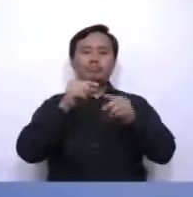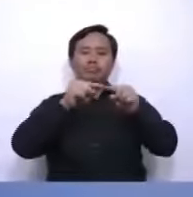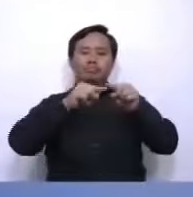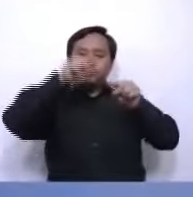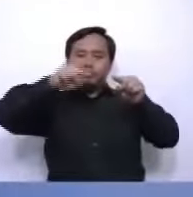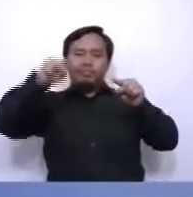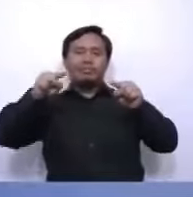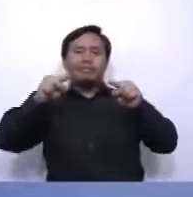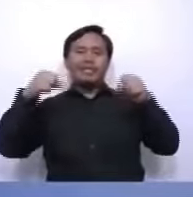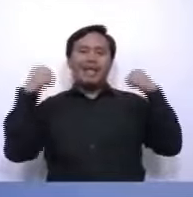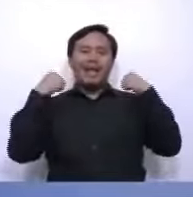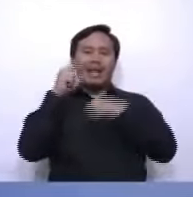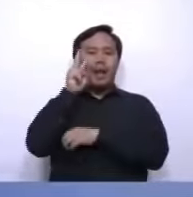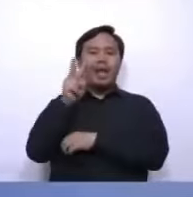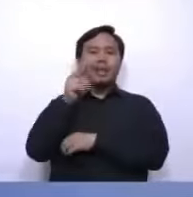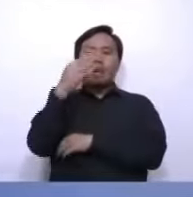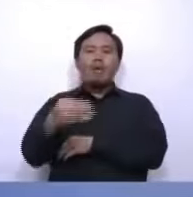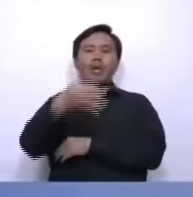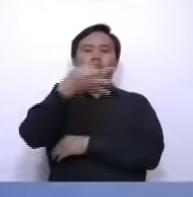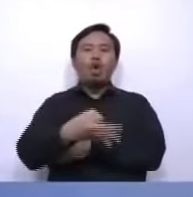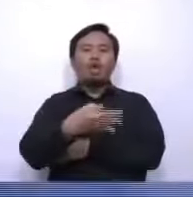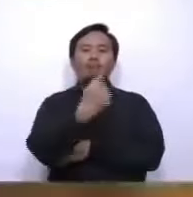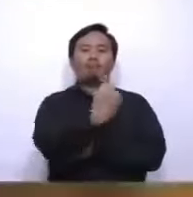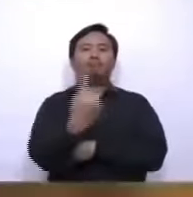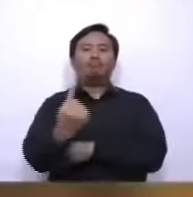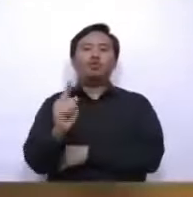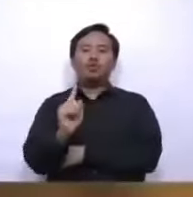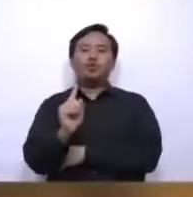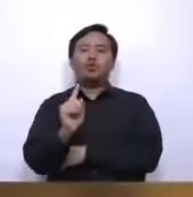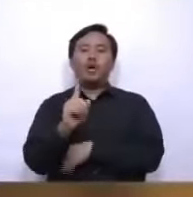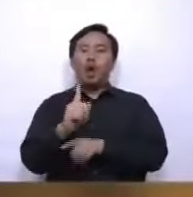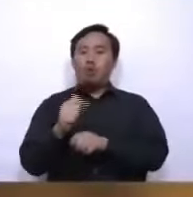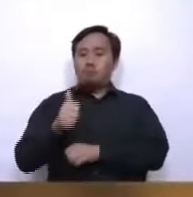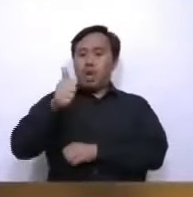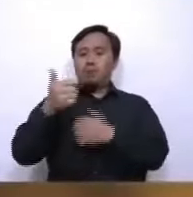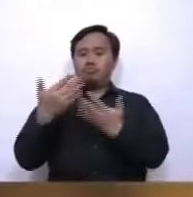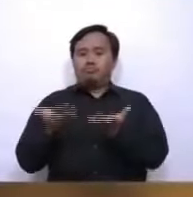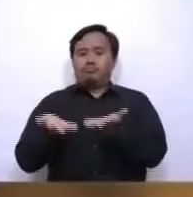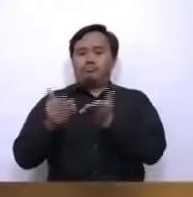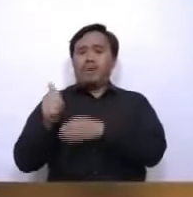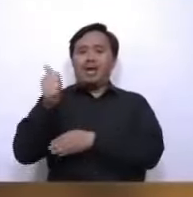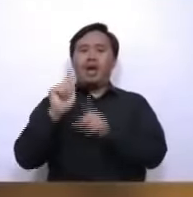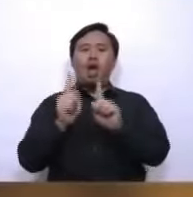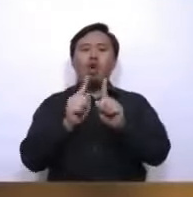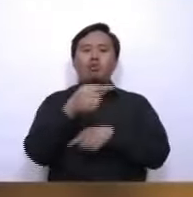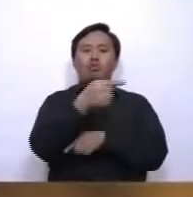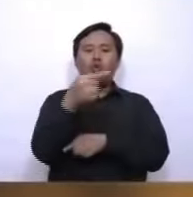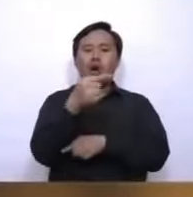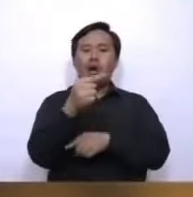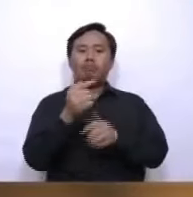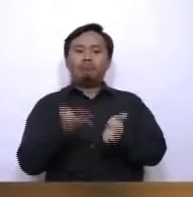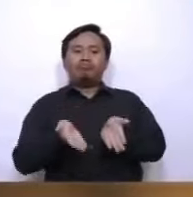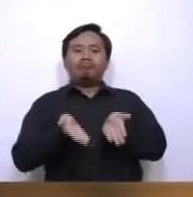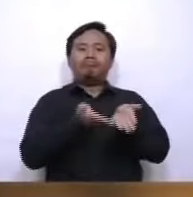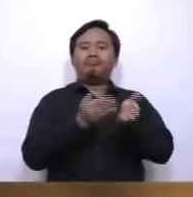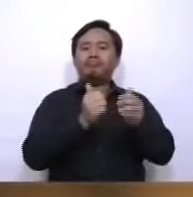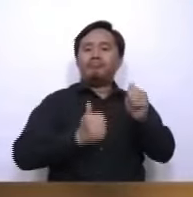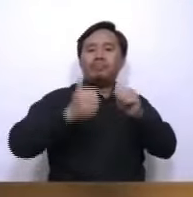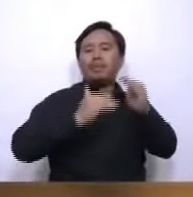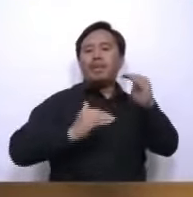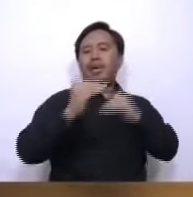indeks kesehatan di kabupaten kota. Yang sudah baik kita dorong menjadi baik, yang belum baik kita baikin, Mas kalian.